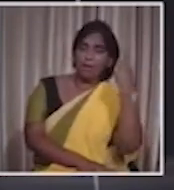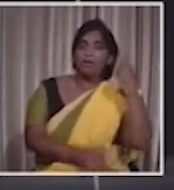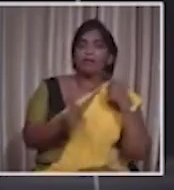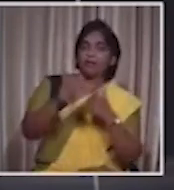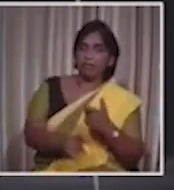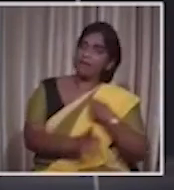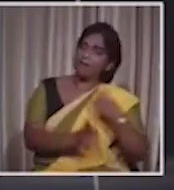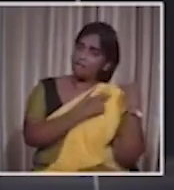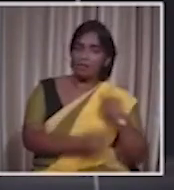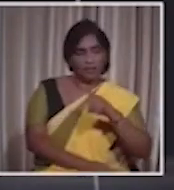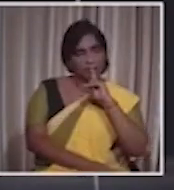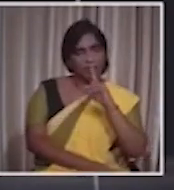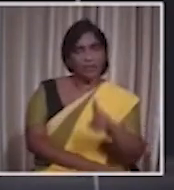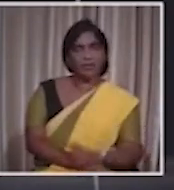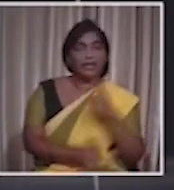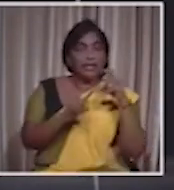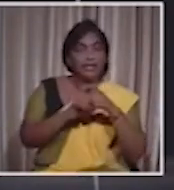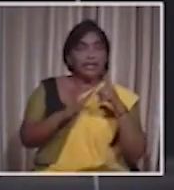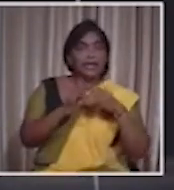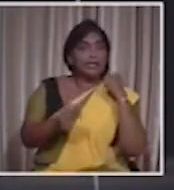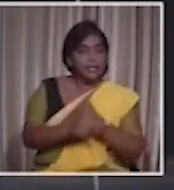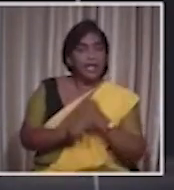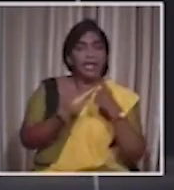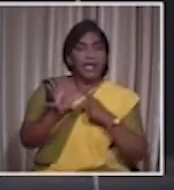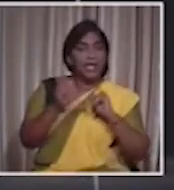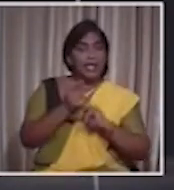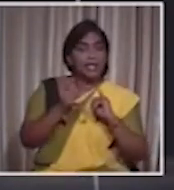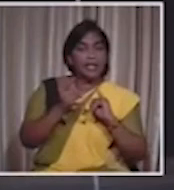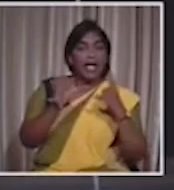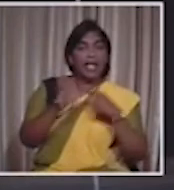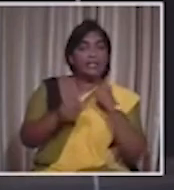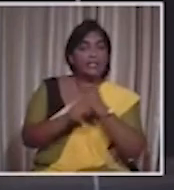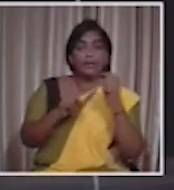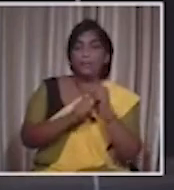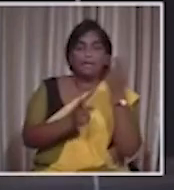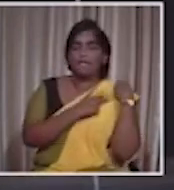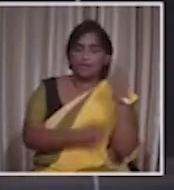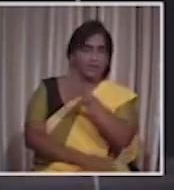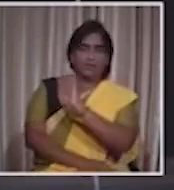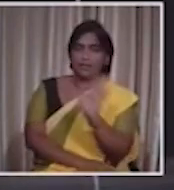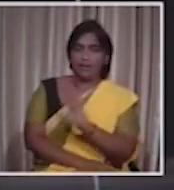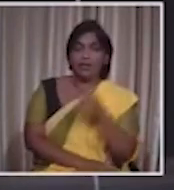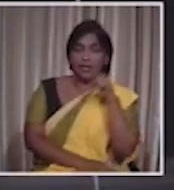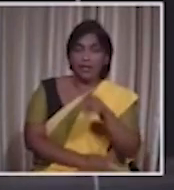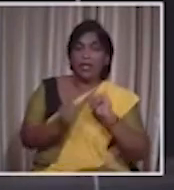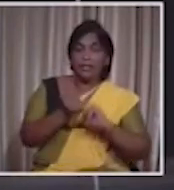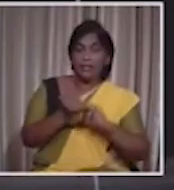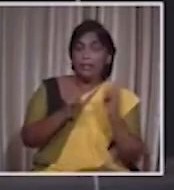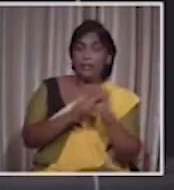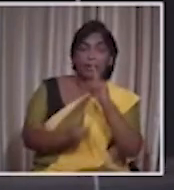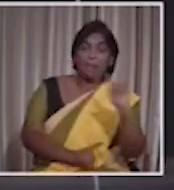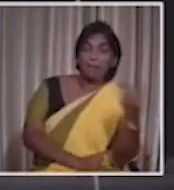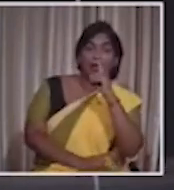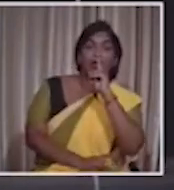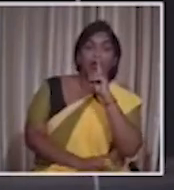තියෙන. මම පාදේ වගකීමෙන් කියන්නේ. එකට DIG වත් SSP වත් IGP වත් නෙමෙයි වගේ කියන්න ඕනේ. මේ SSP ට නියෝගය